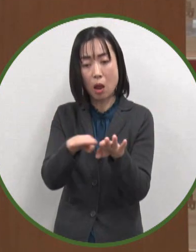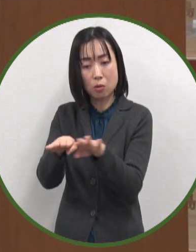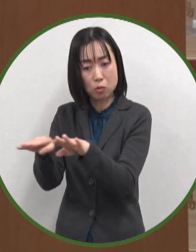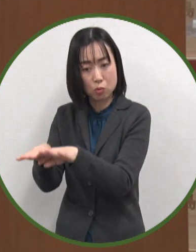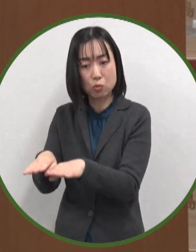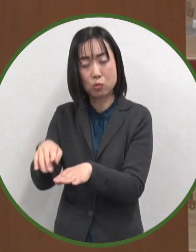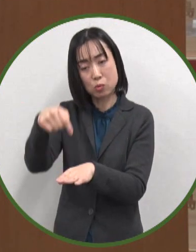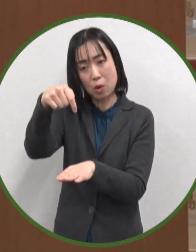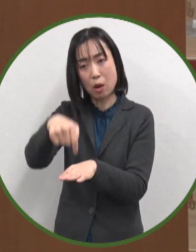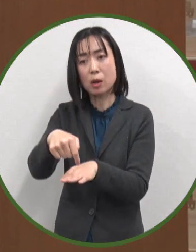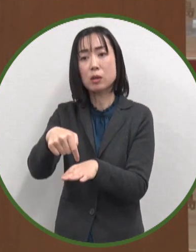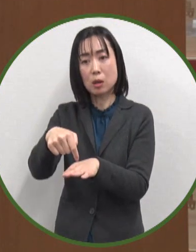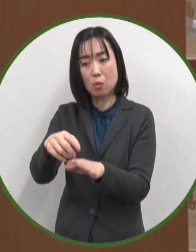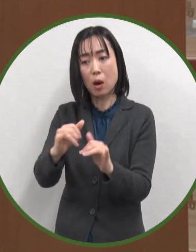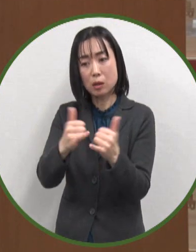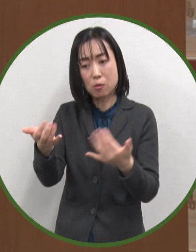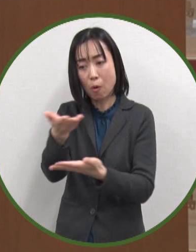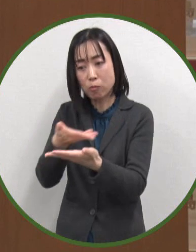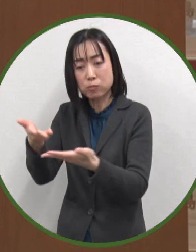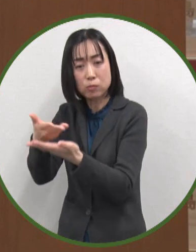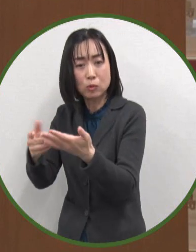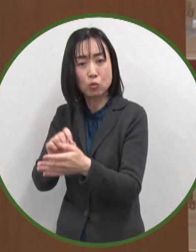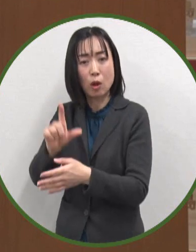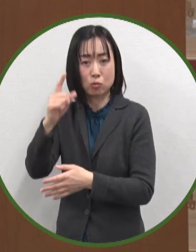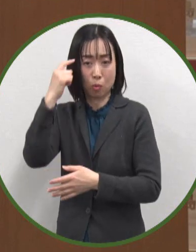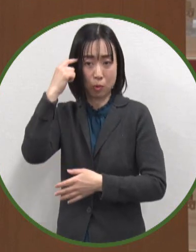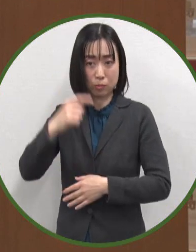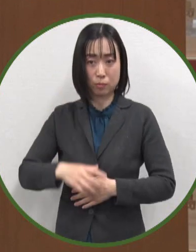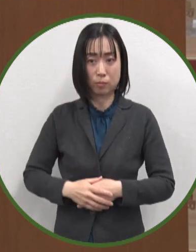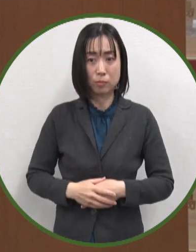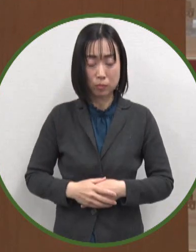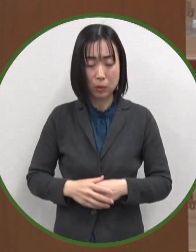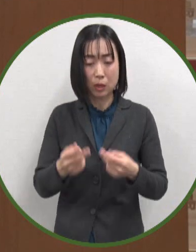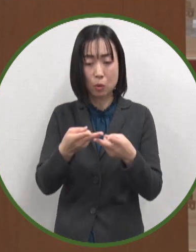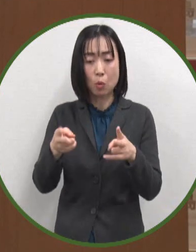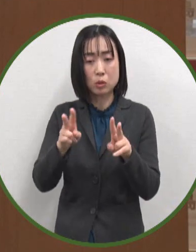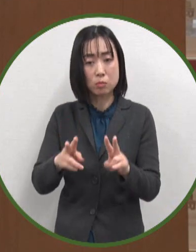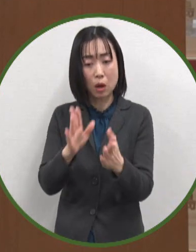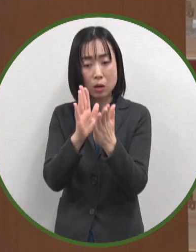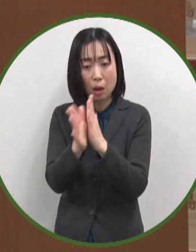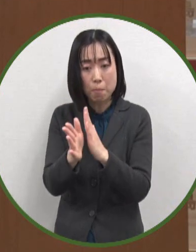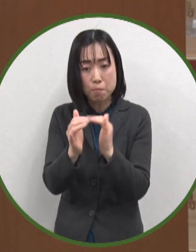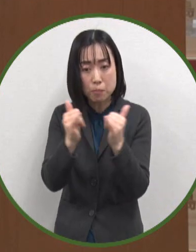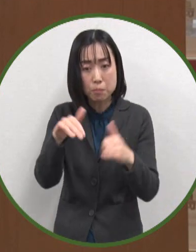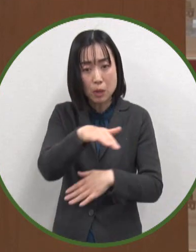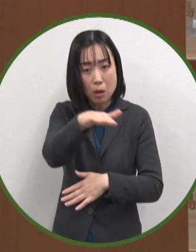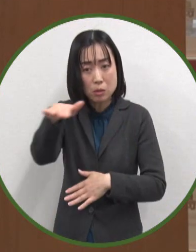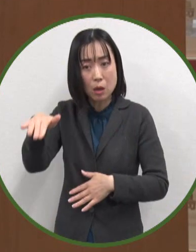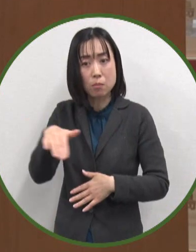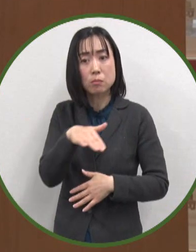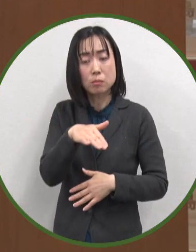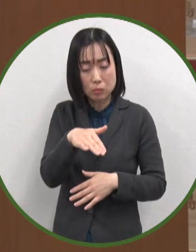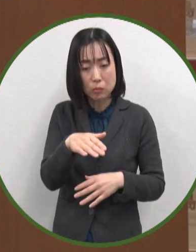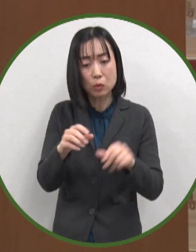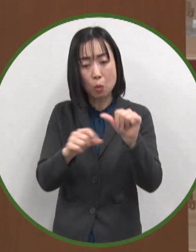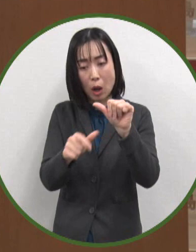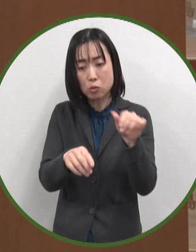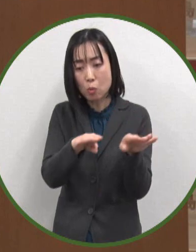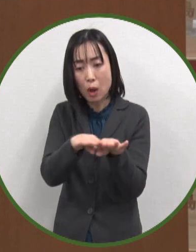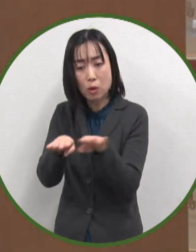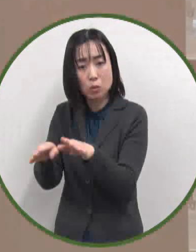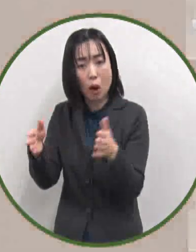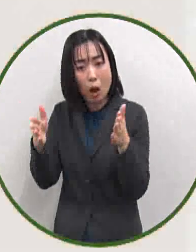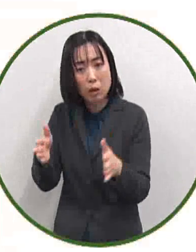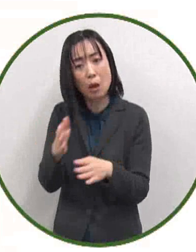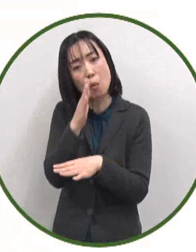ールデンウィークの間増えることから、県民の皆様にはこの連休中は次のことをお願いをいたしたいと思